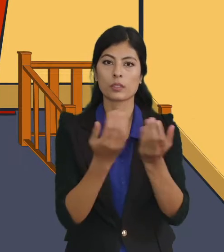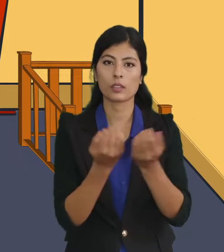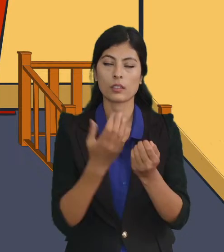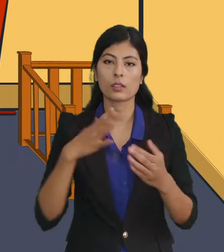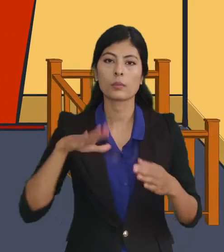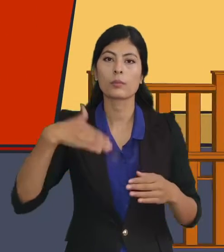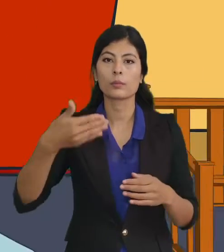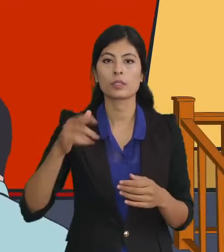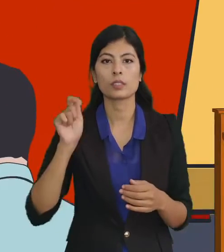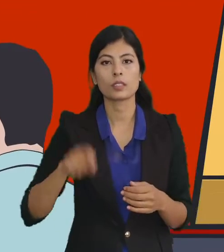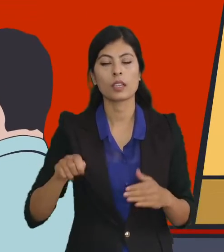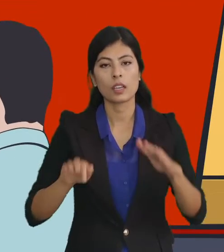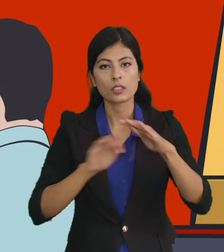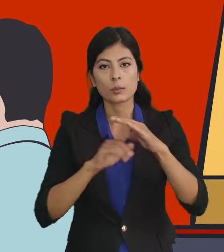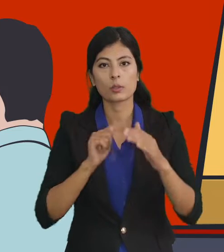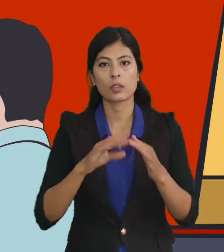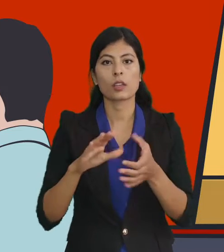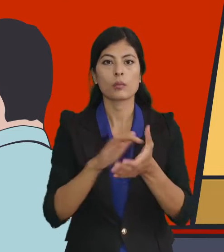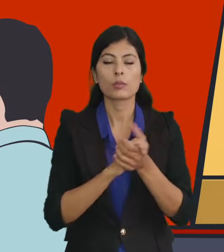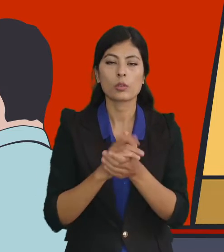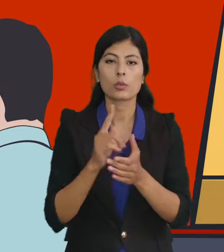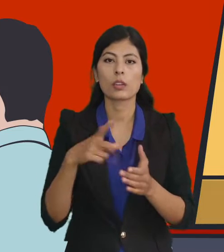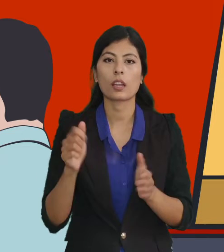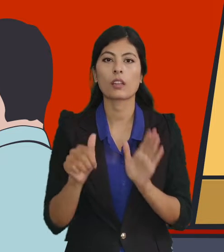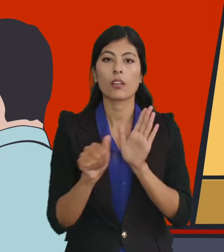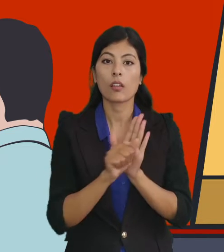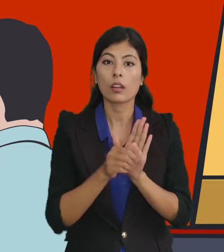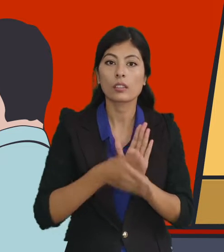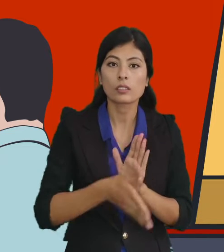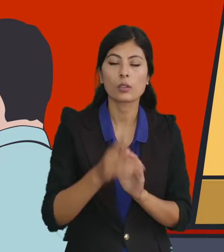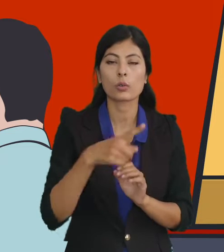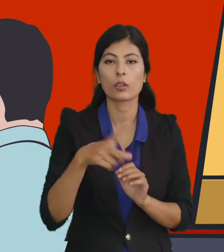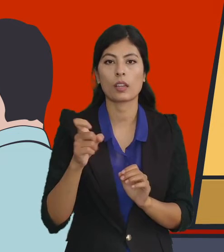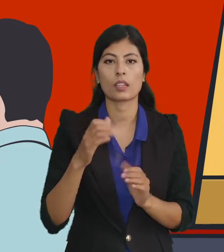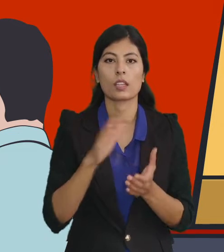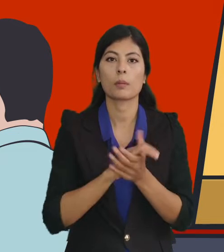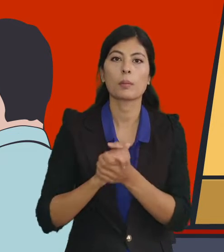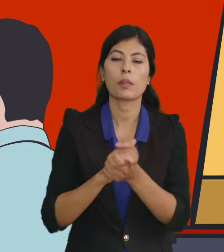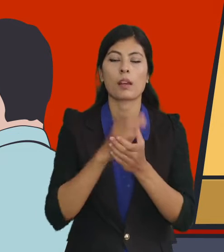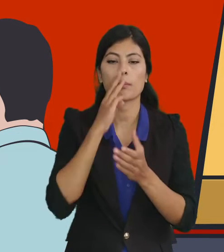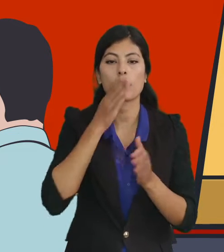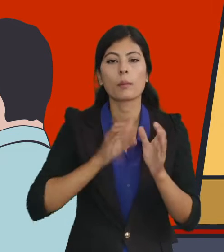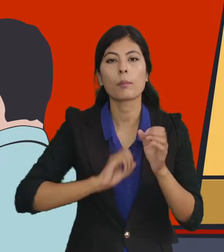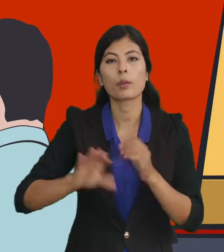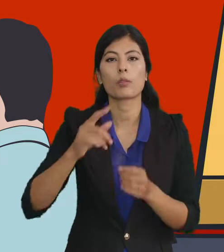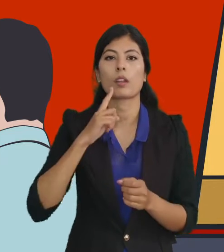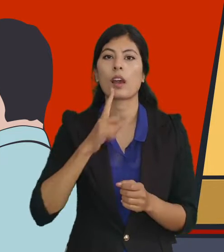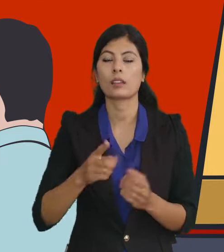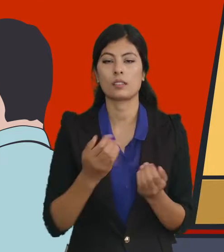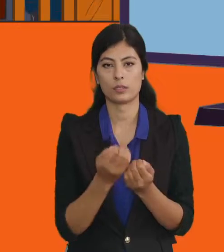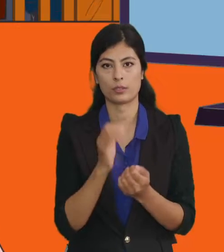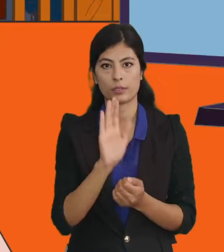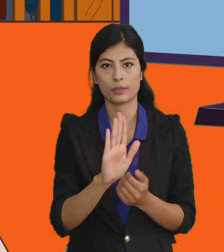न्यायिक समिति मेल मिलाप के लेल प्रोत्साहन करैत मेल मिलाप में पठावे के लेल आदेश करैया।